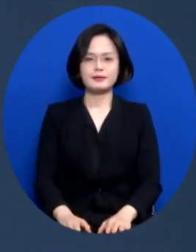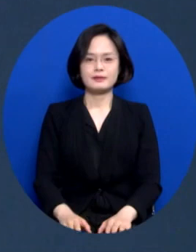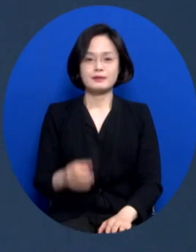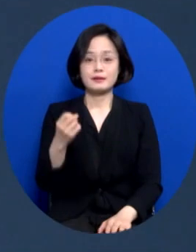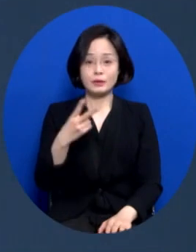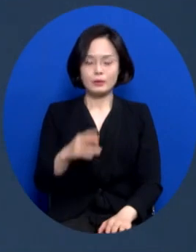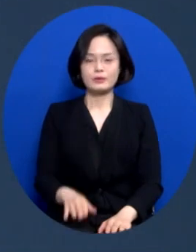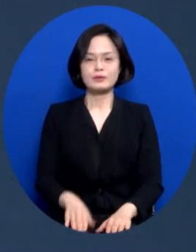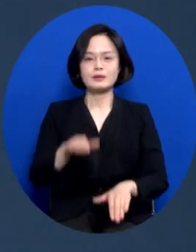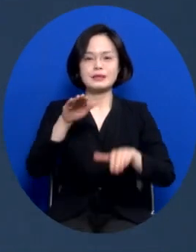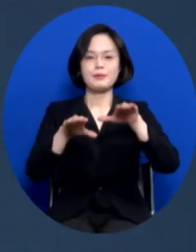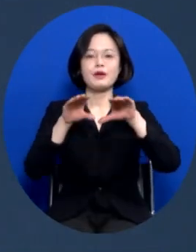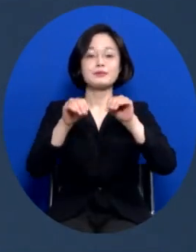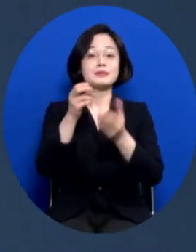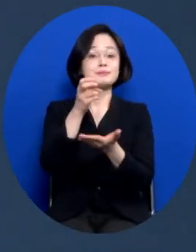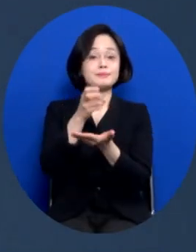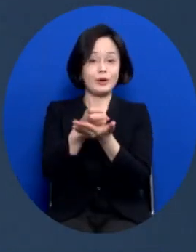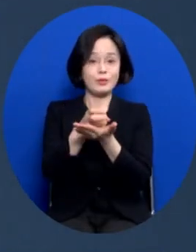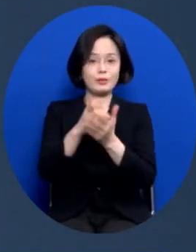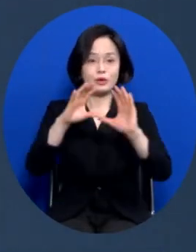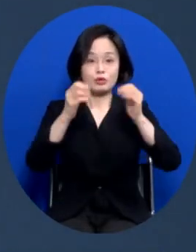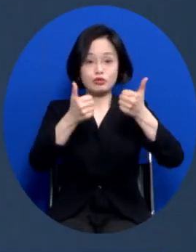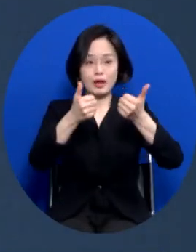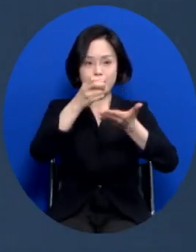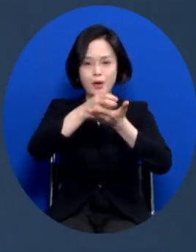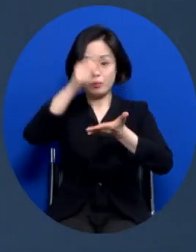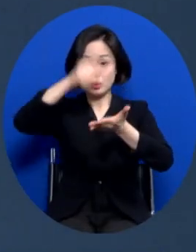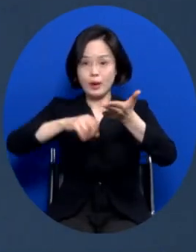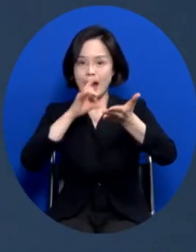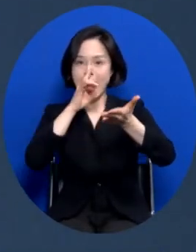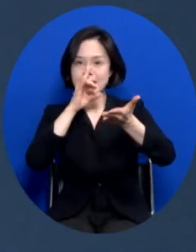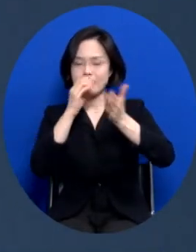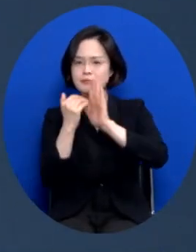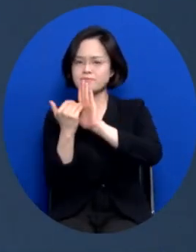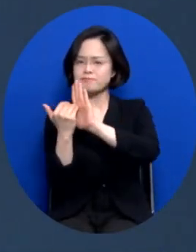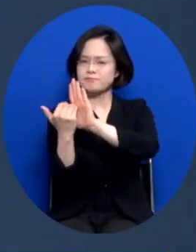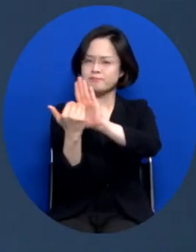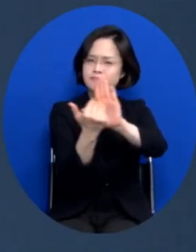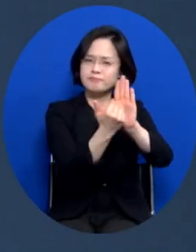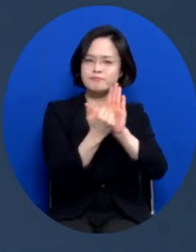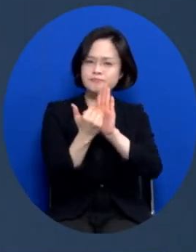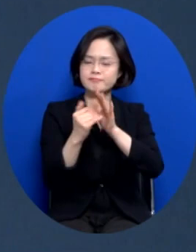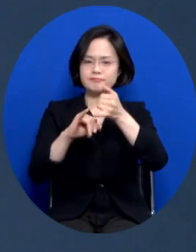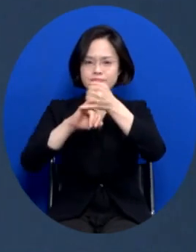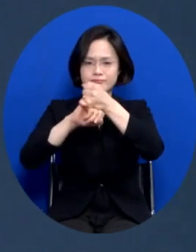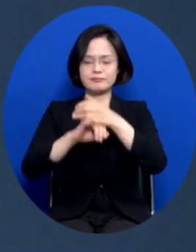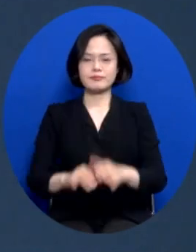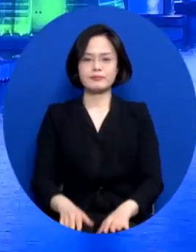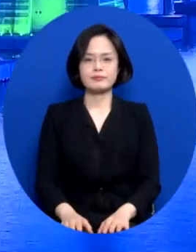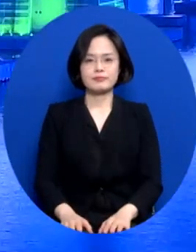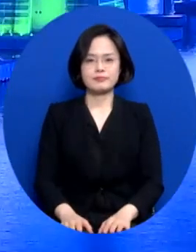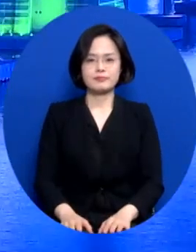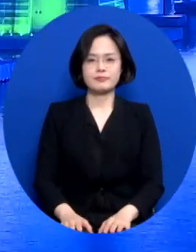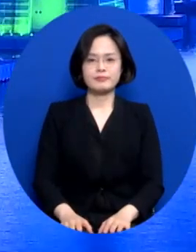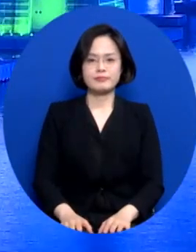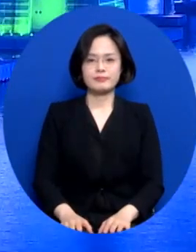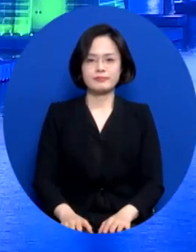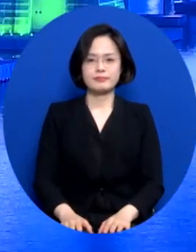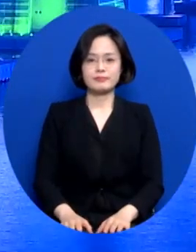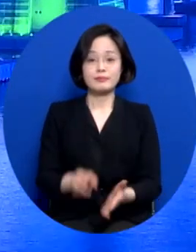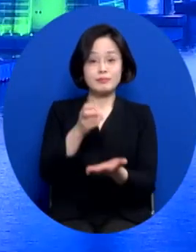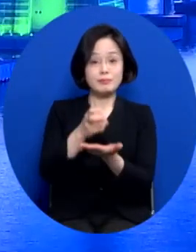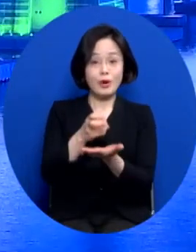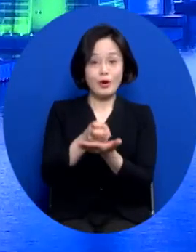차별금지법을 국회에서 통과하지 못하도록 또 저희들이 힘을 다할 예정입니다 네 법은